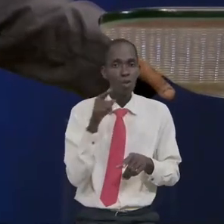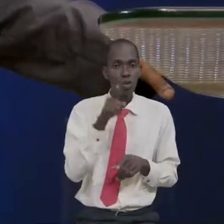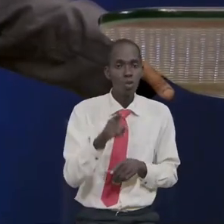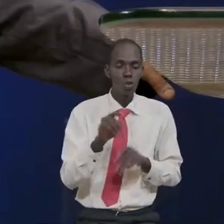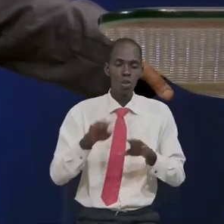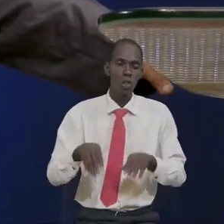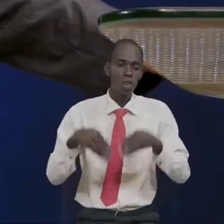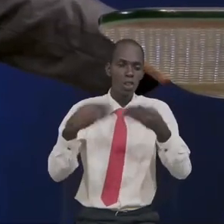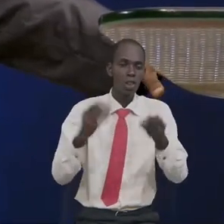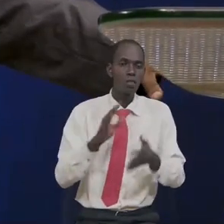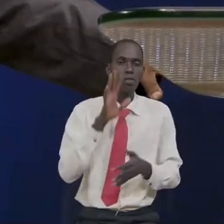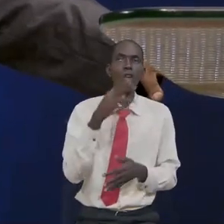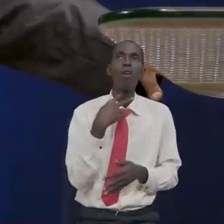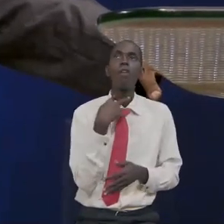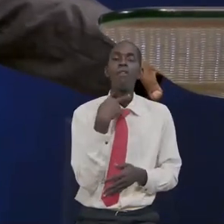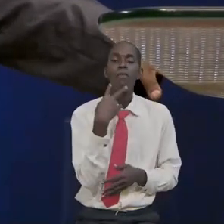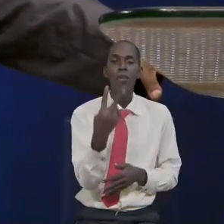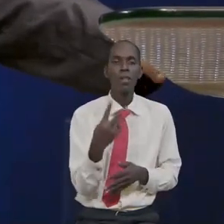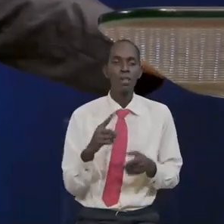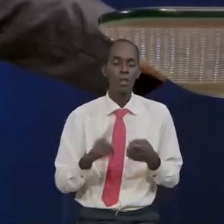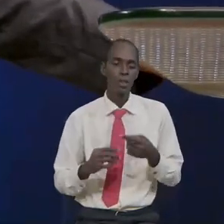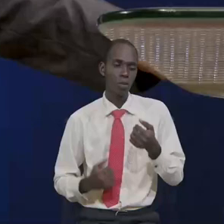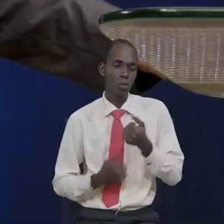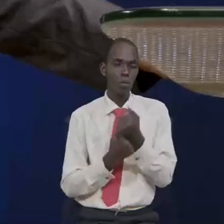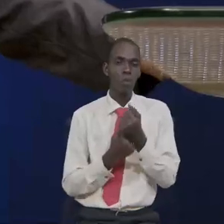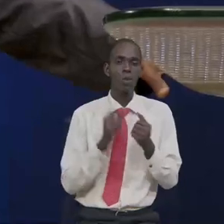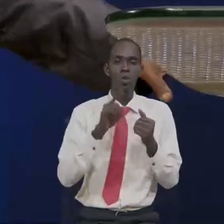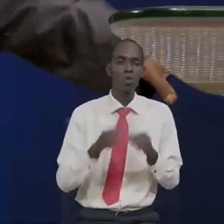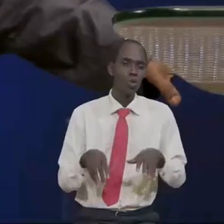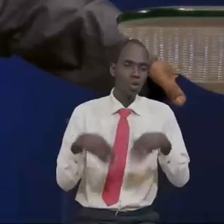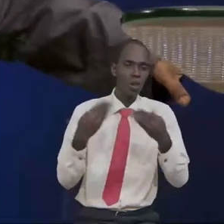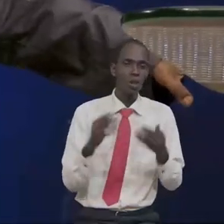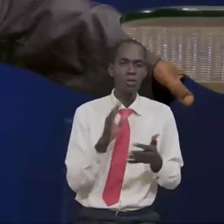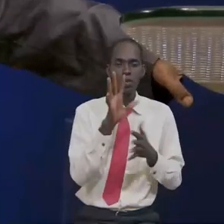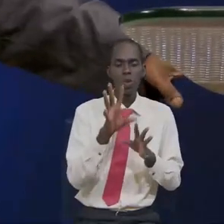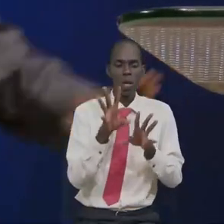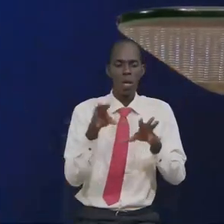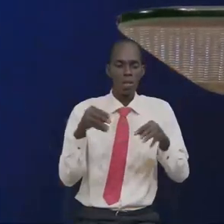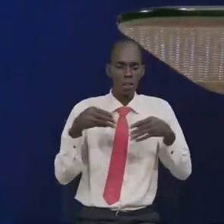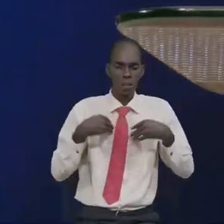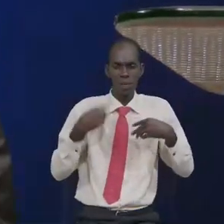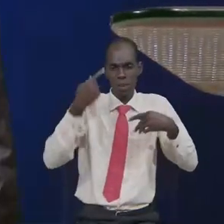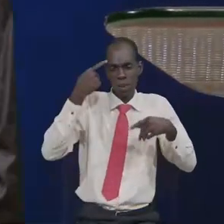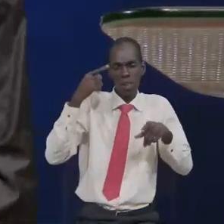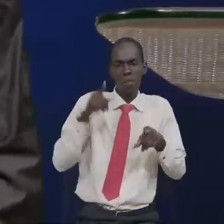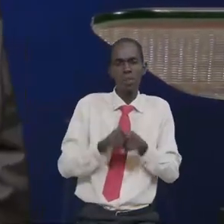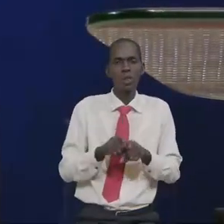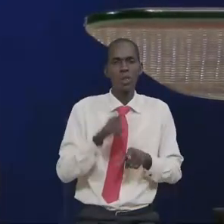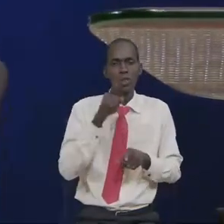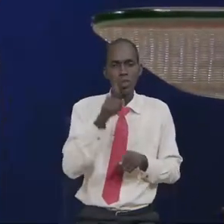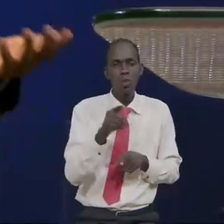consens, parce que tu donnes ton approbation, alors tu fais partie